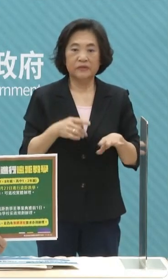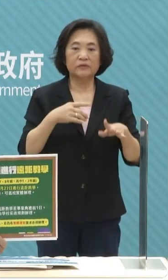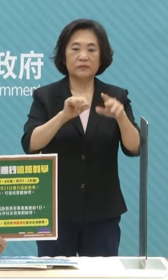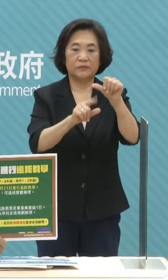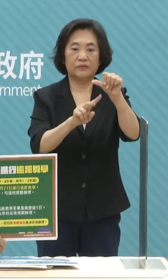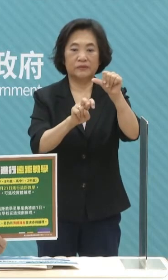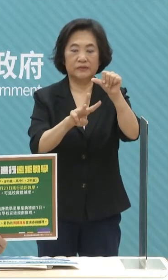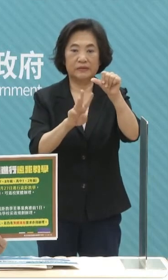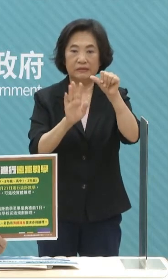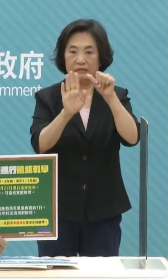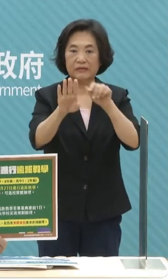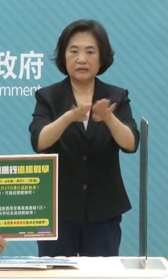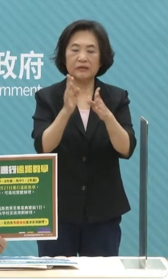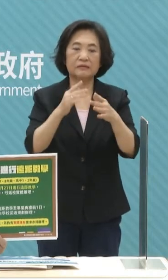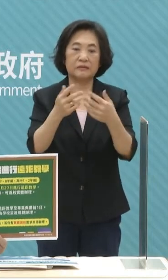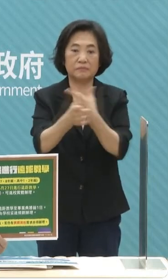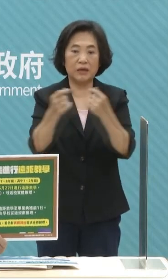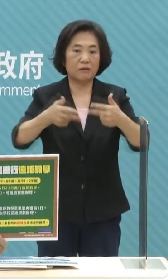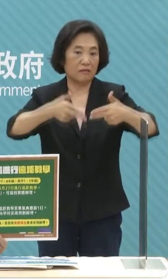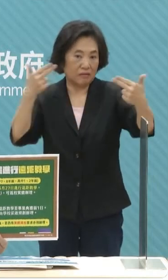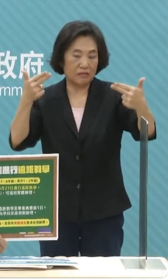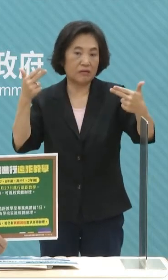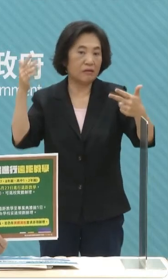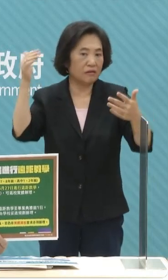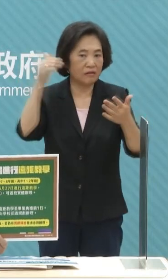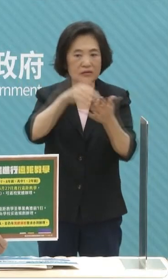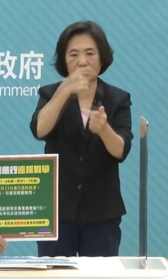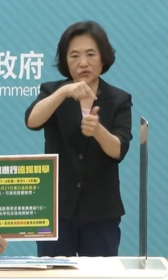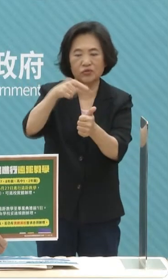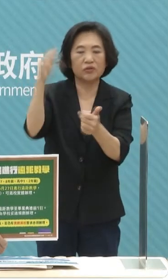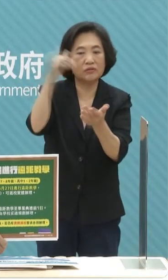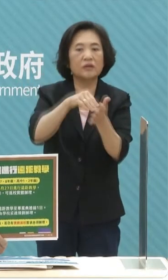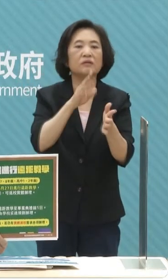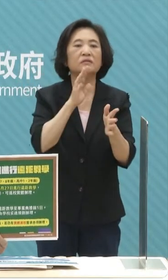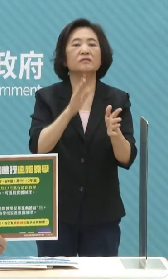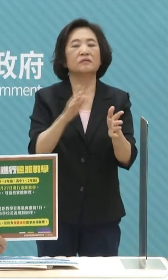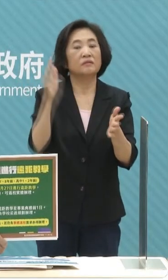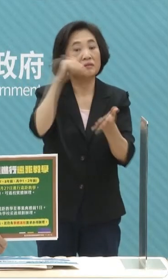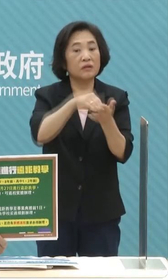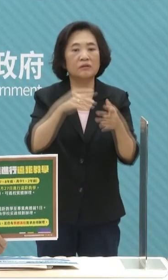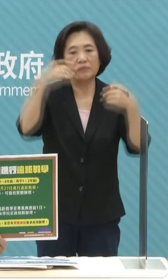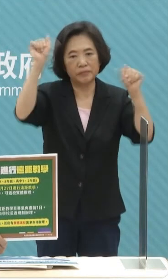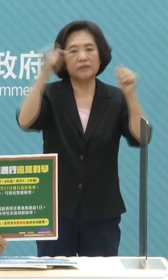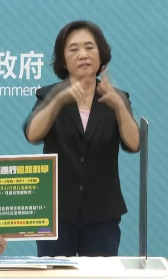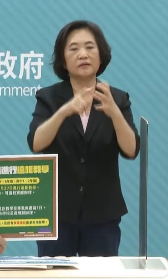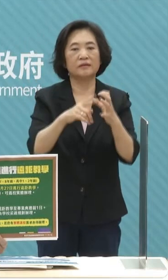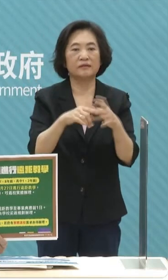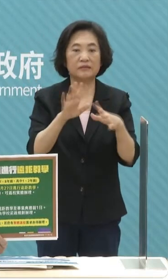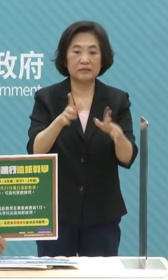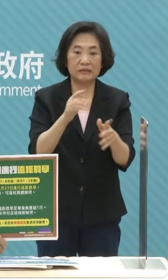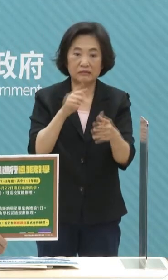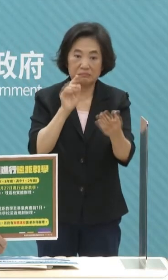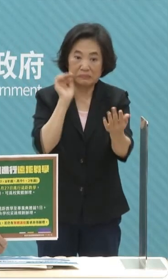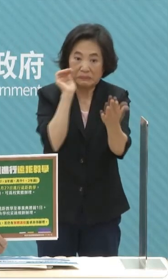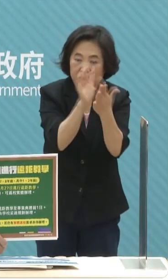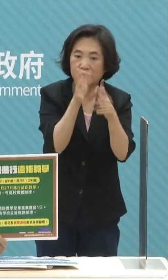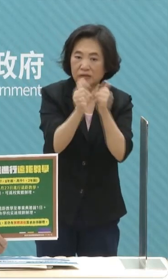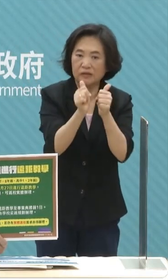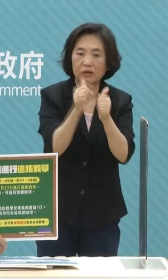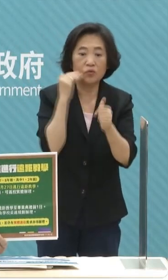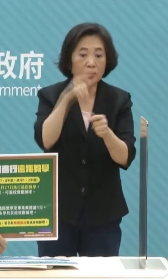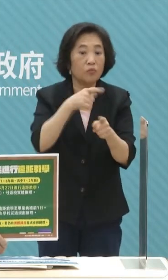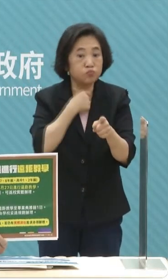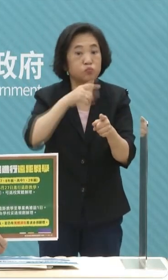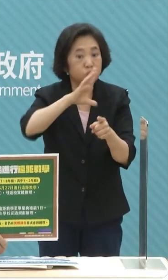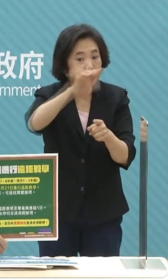5月23起哦，就开始远距教学，一直到毕业典礼。反正你们现在对付的是联考哈。那当然有需要回到学校哈，就回到学